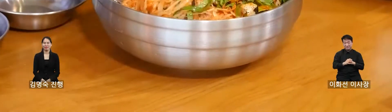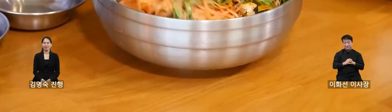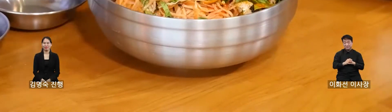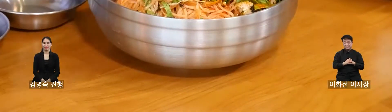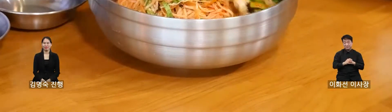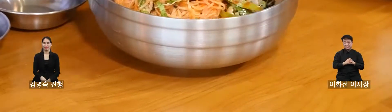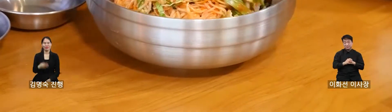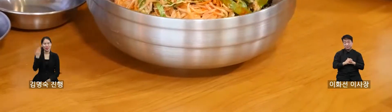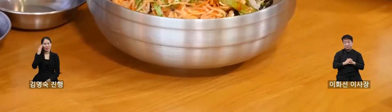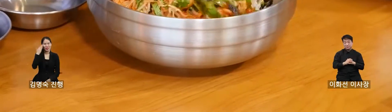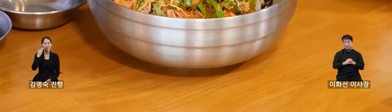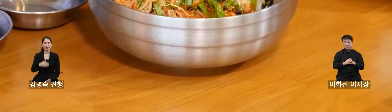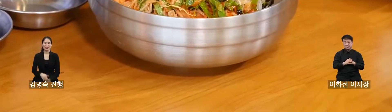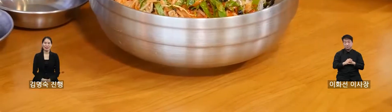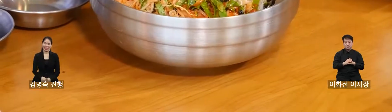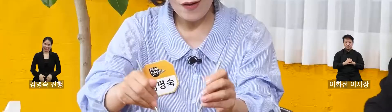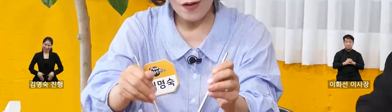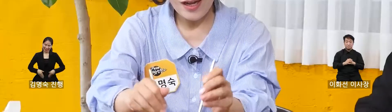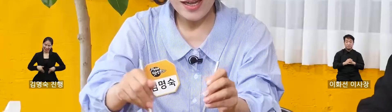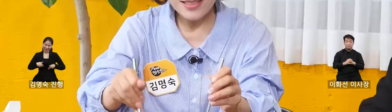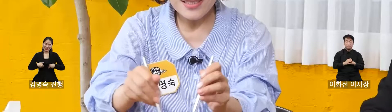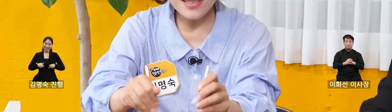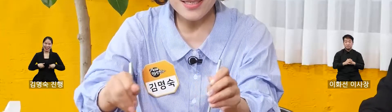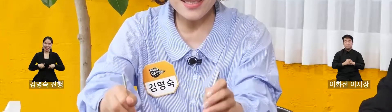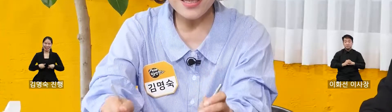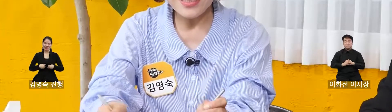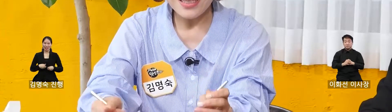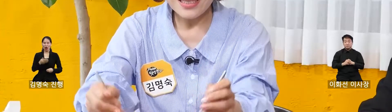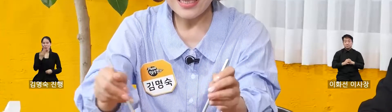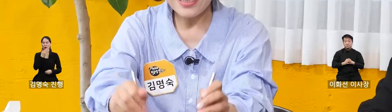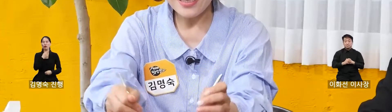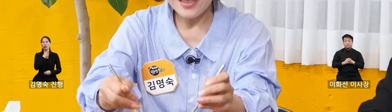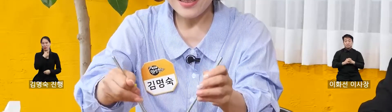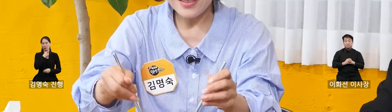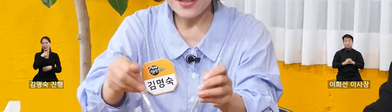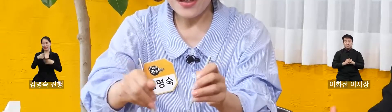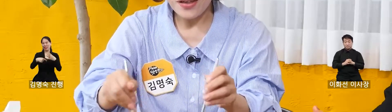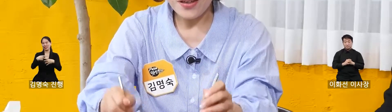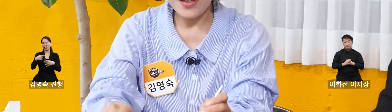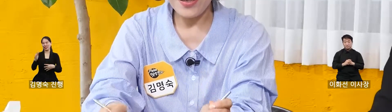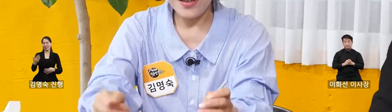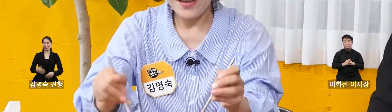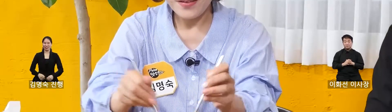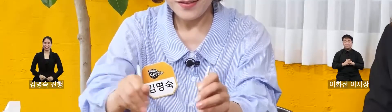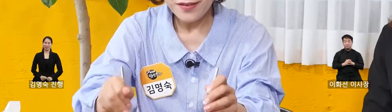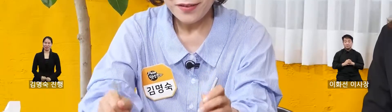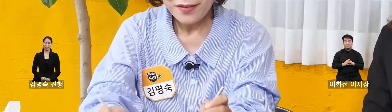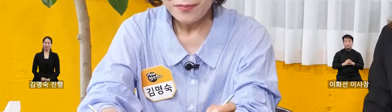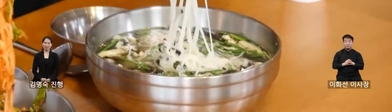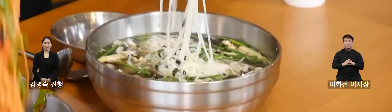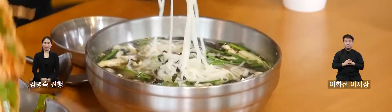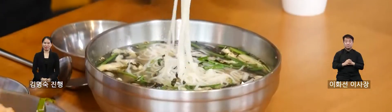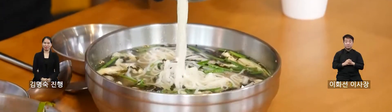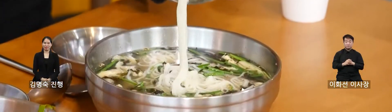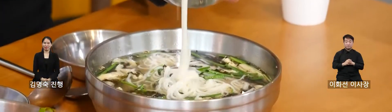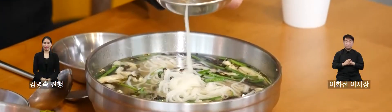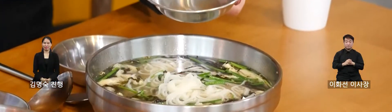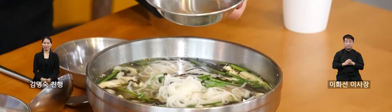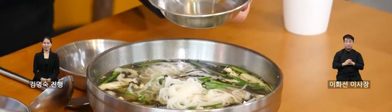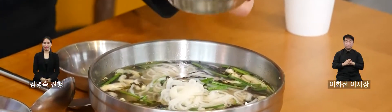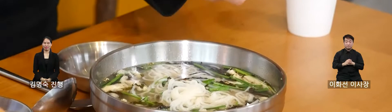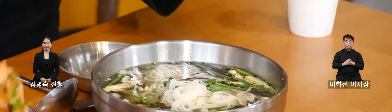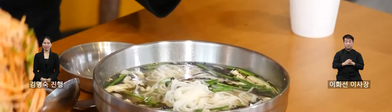제가 또 요즘은 또 따뜻한 거가 이제 슬슬 그렇죠. 찾게 되는 때죠. 예. 저는